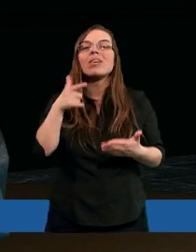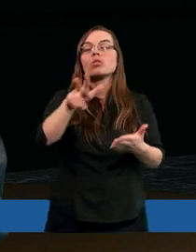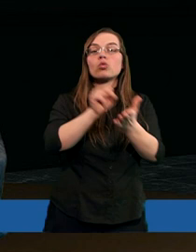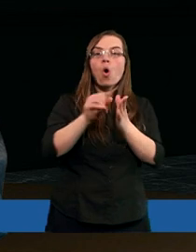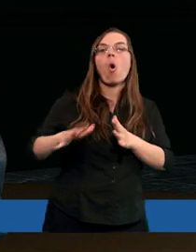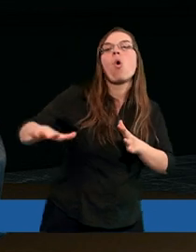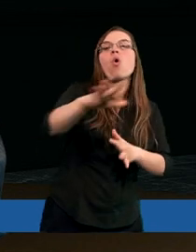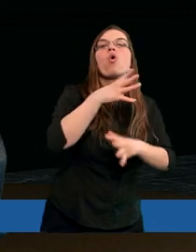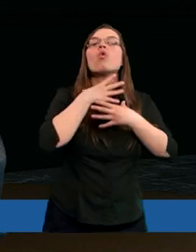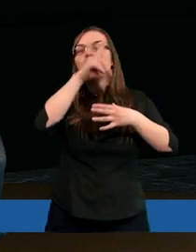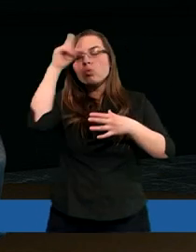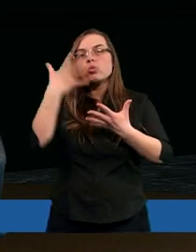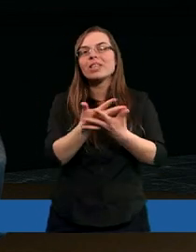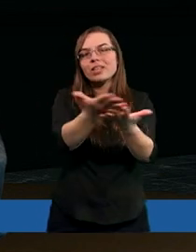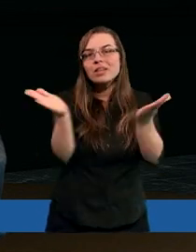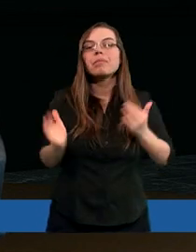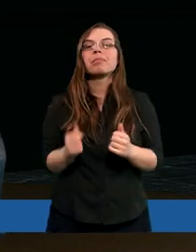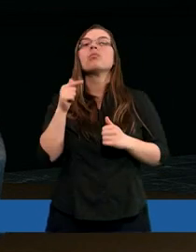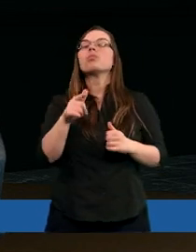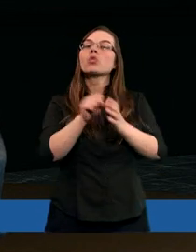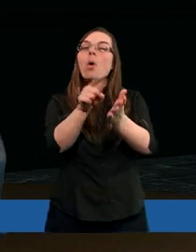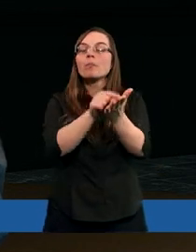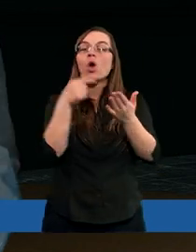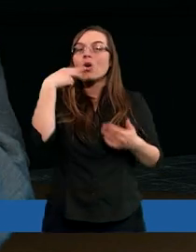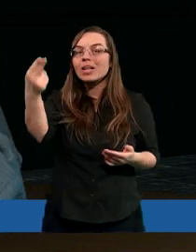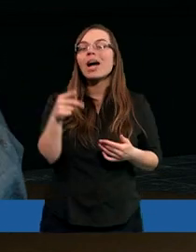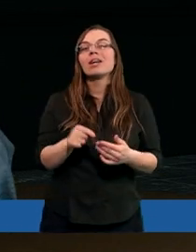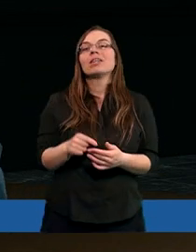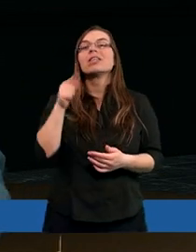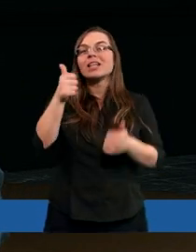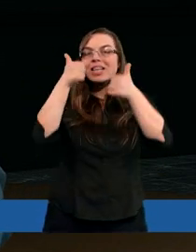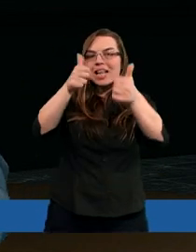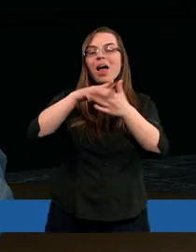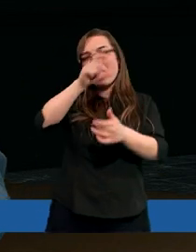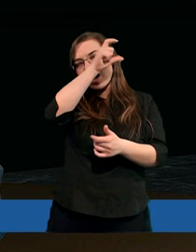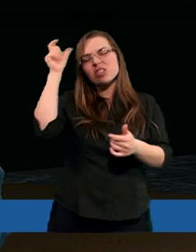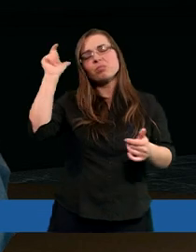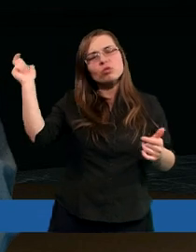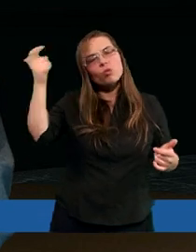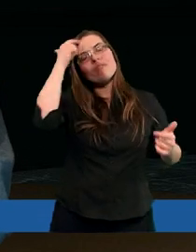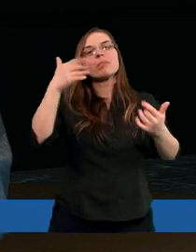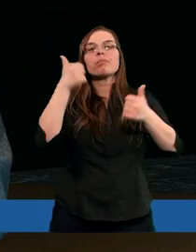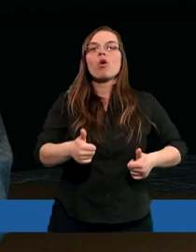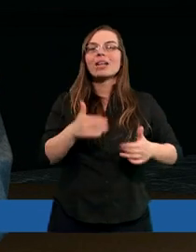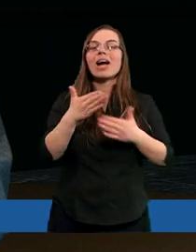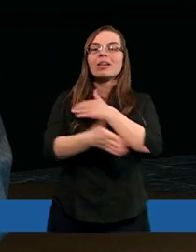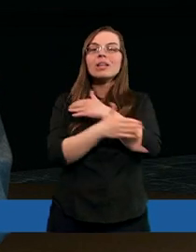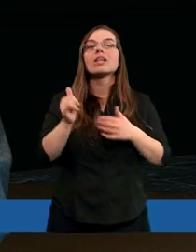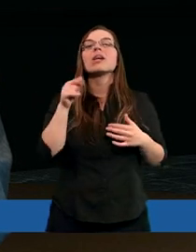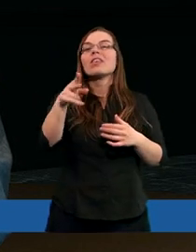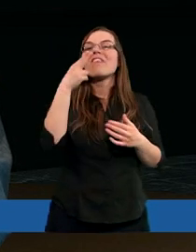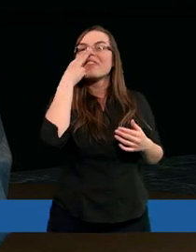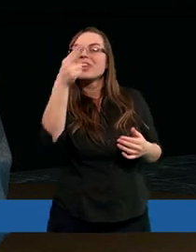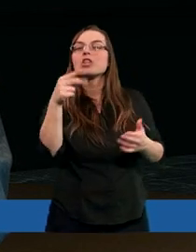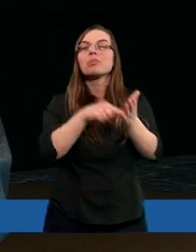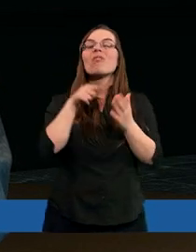tłumów, znowu widzimy Piotra. Piotr jakby teraz staje na czele, staje jakby dosyć zdecydowanie, go tu